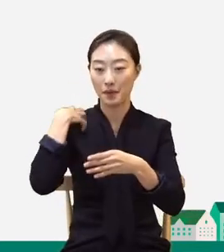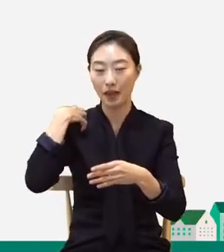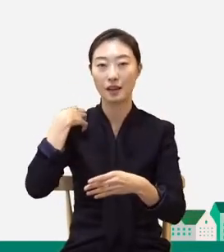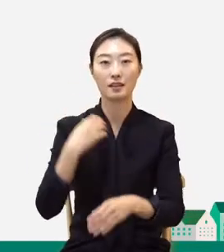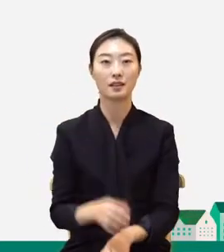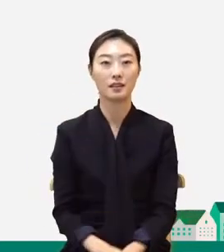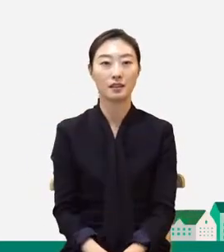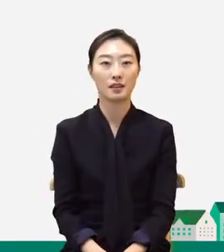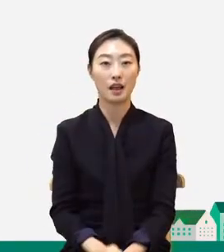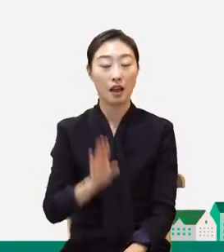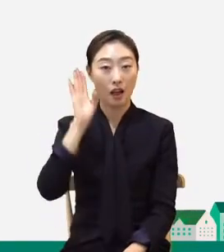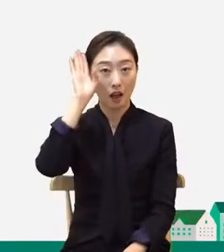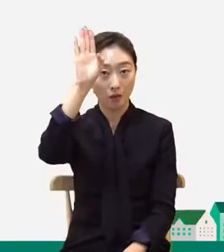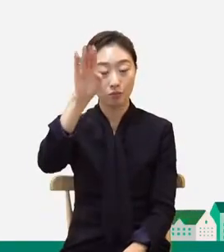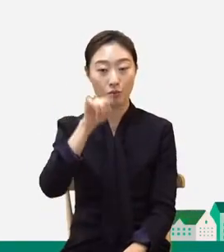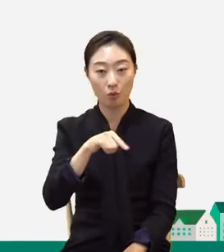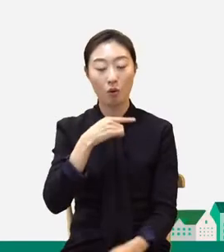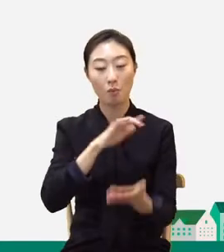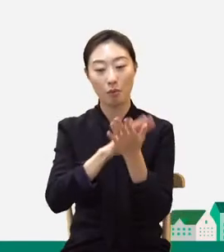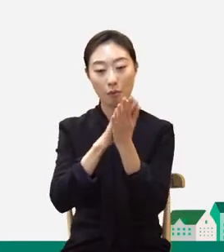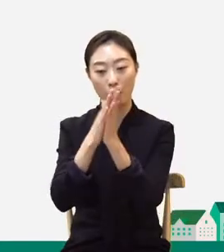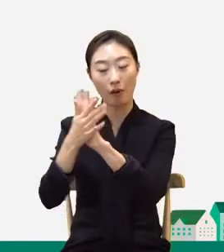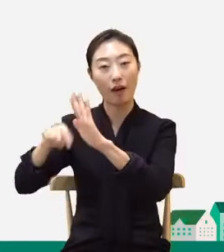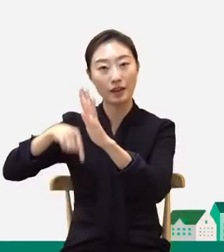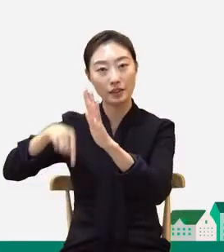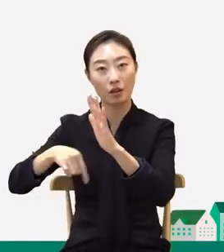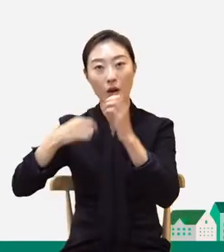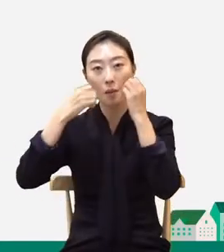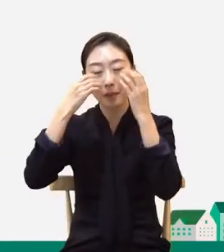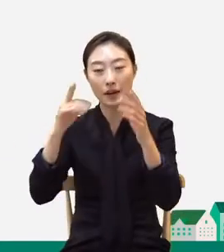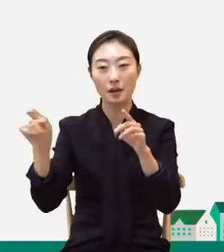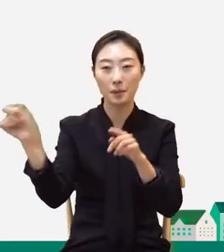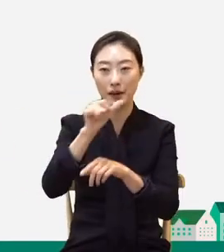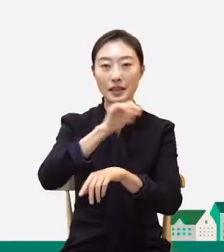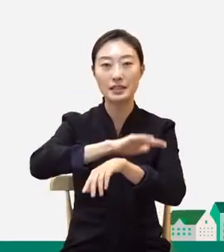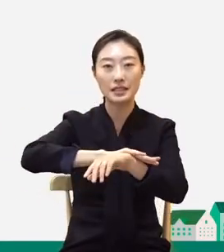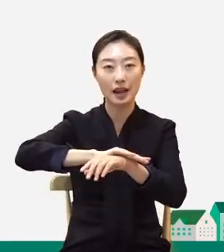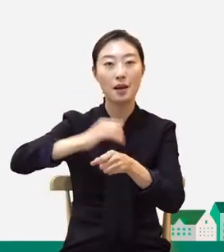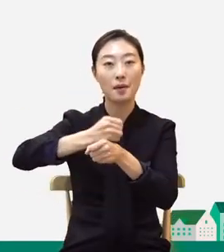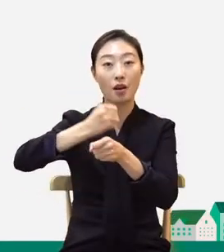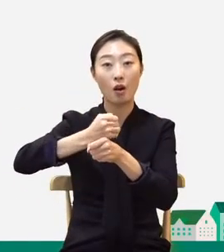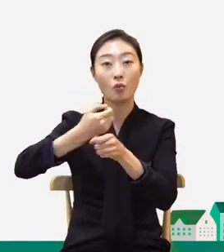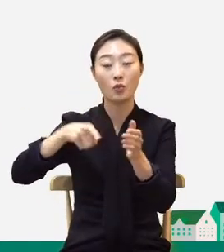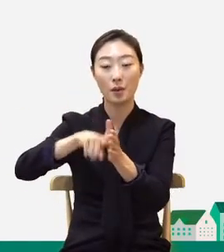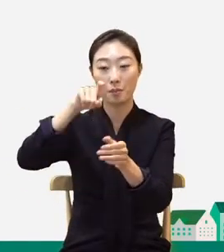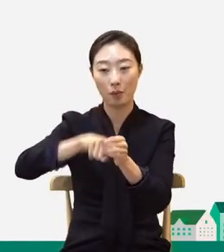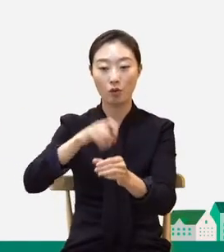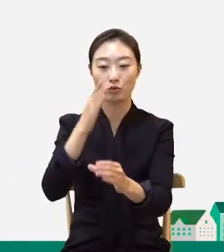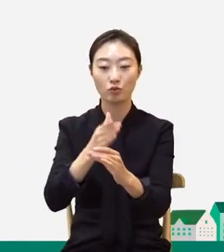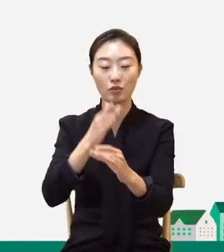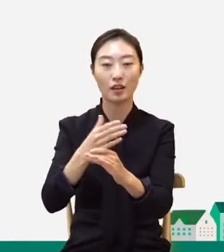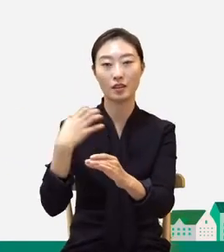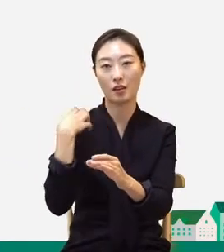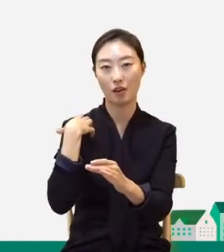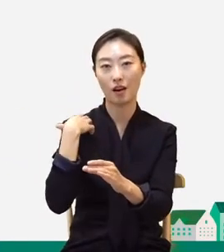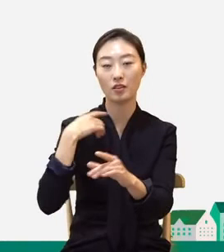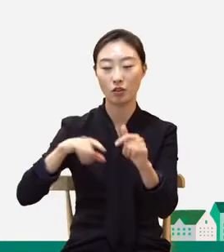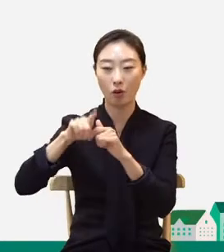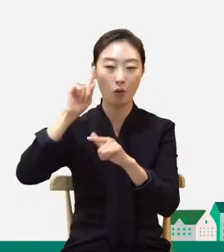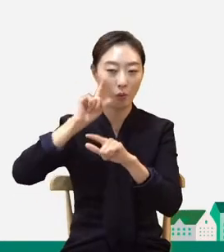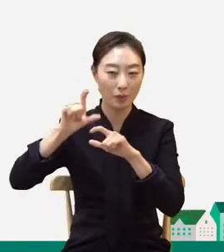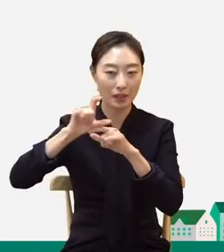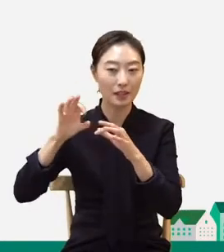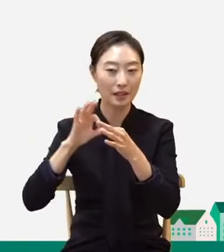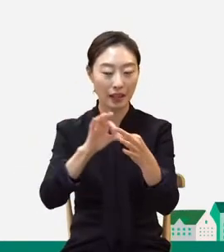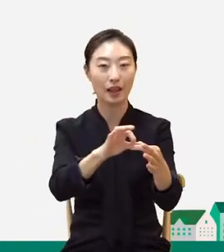있습니다. 또 앞으로도 이런 변화 속에서도 좀 빠르게 대처할 수 있도록 중간 지원 역할에 대해서도 지속적으로 고민을 할 계획이